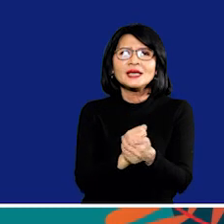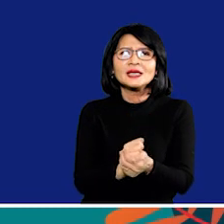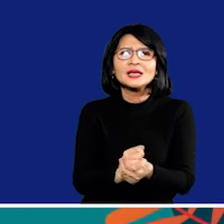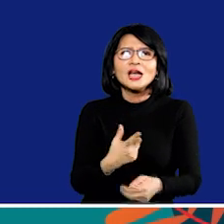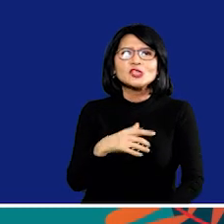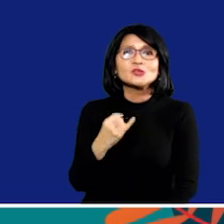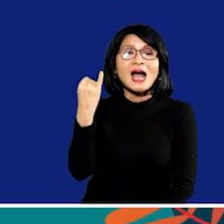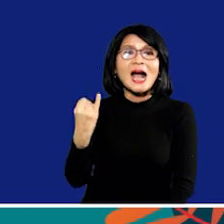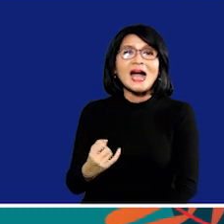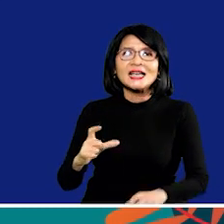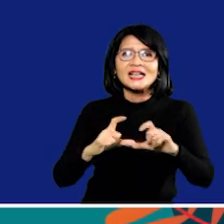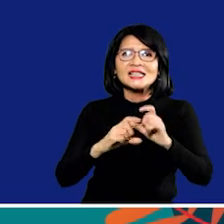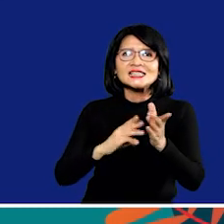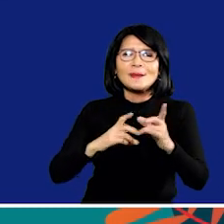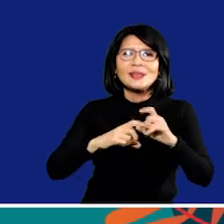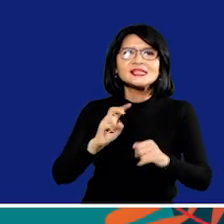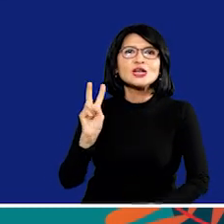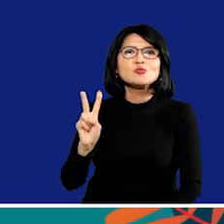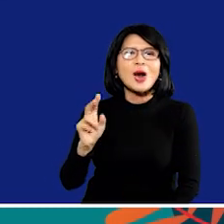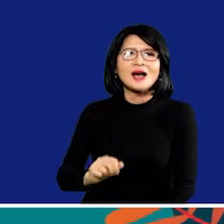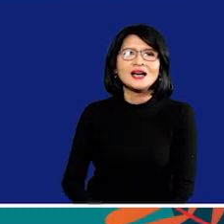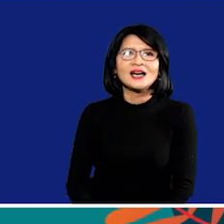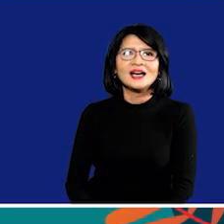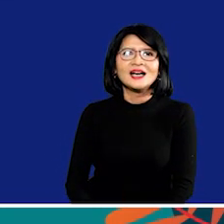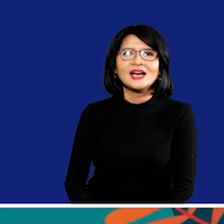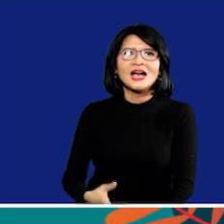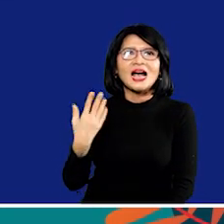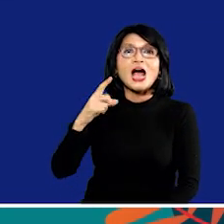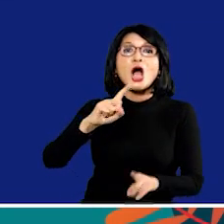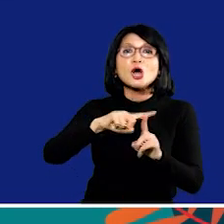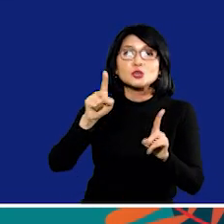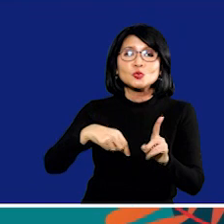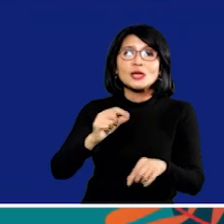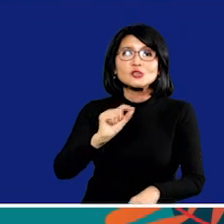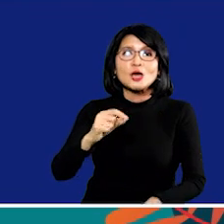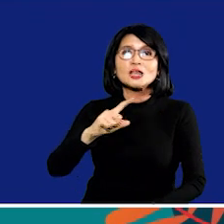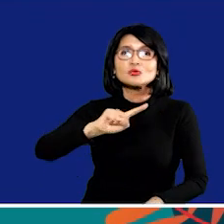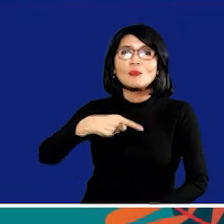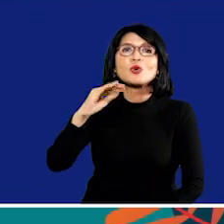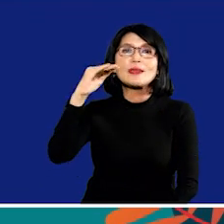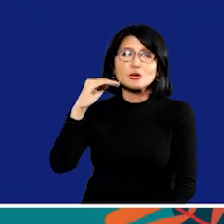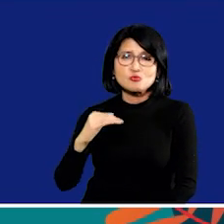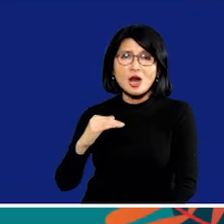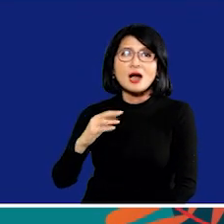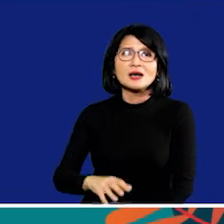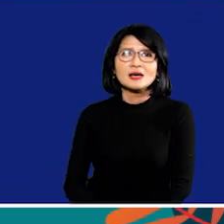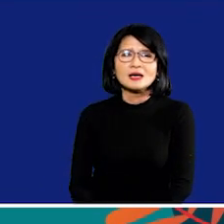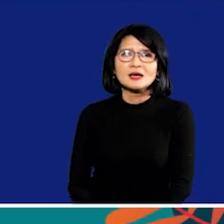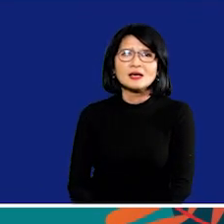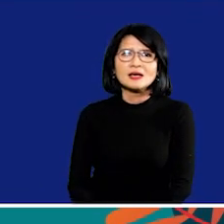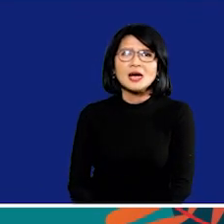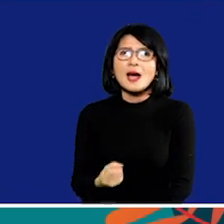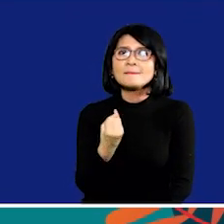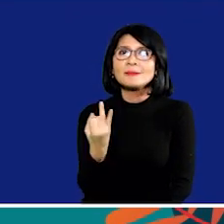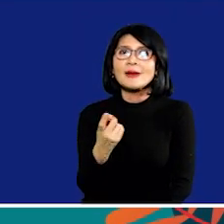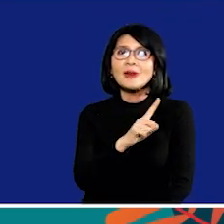Pak, sejak akhir semester 2 ya, Pak. Karena pada saat itu juga kan tugas sudah lumayan berkurang. Tugas dari sekolah kan sudah mulai berkurang. Dan